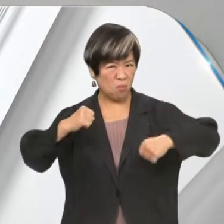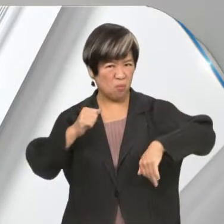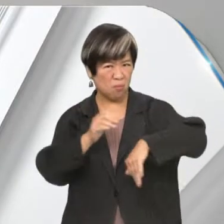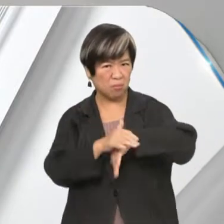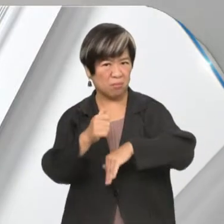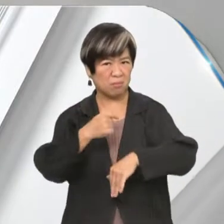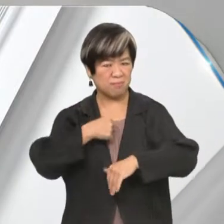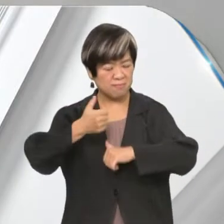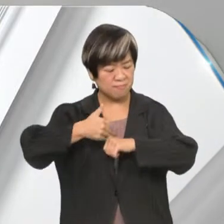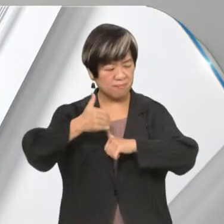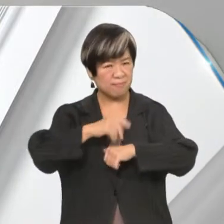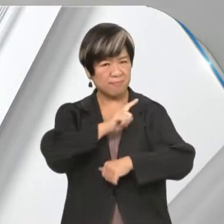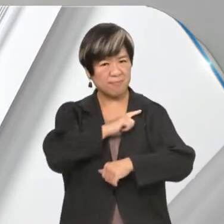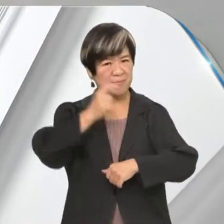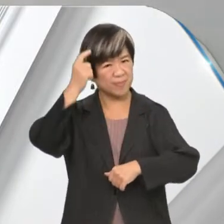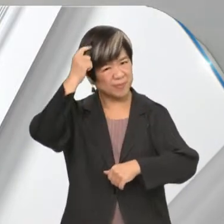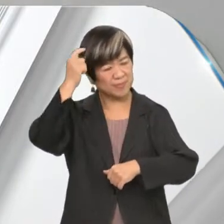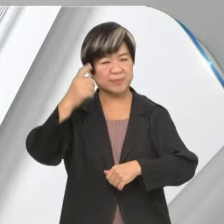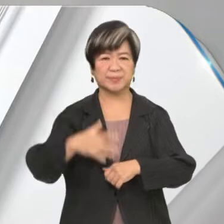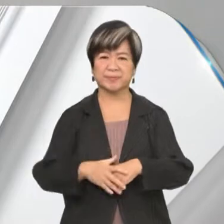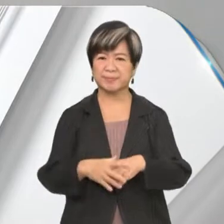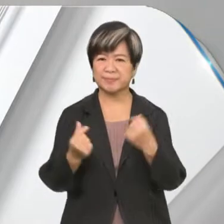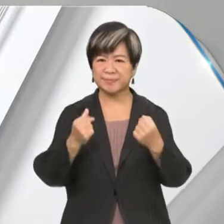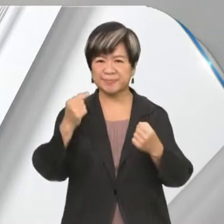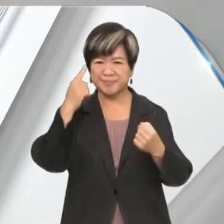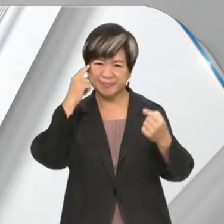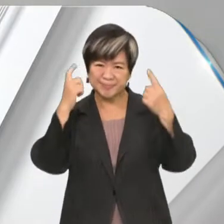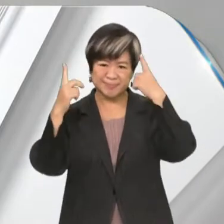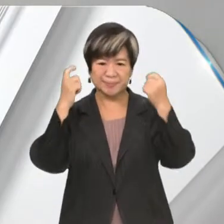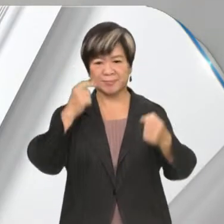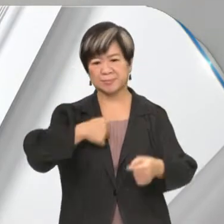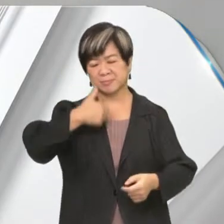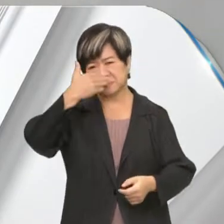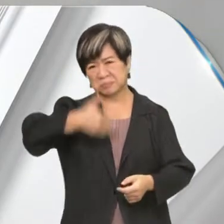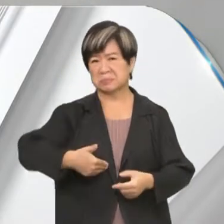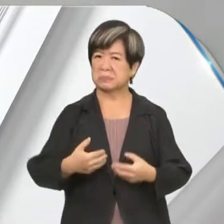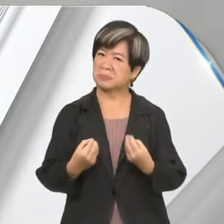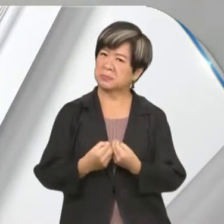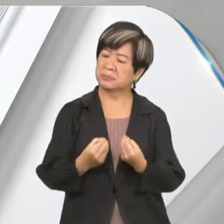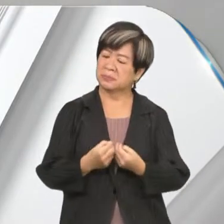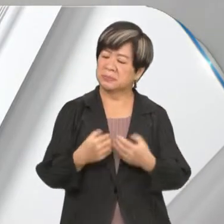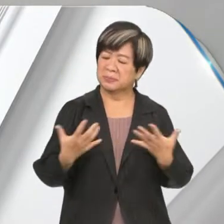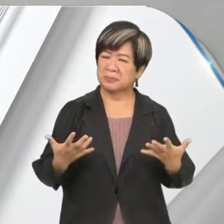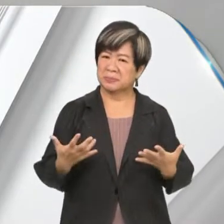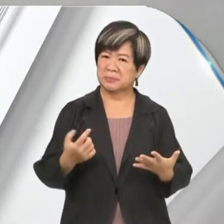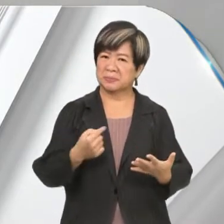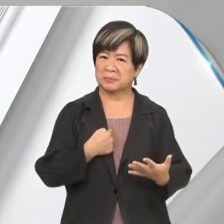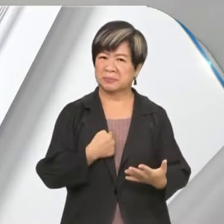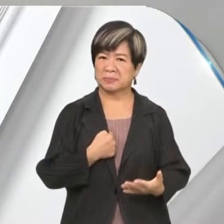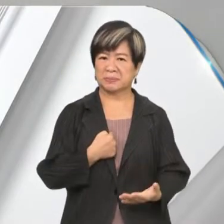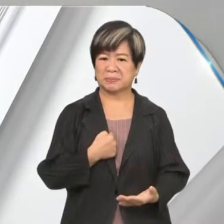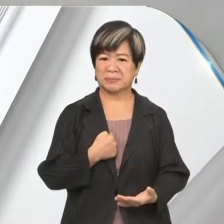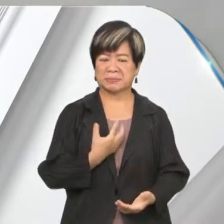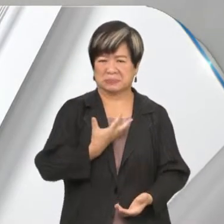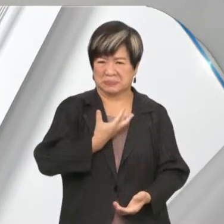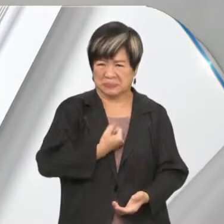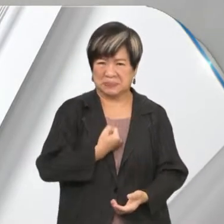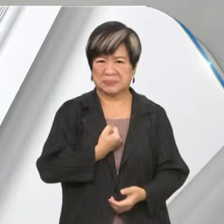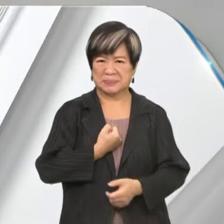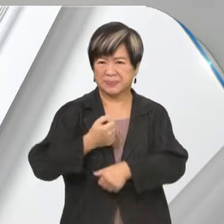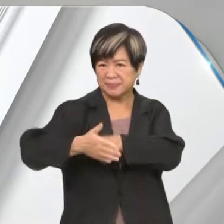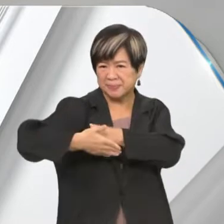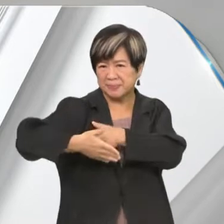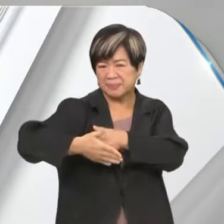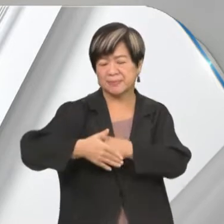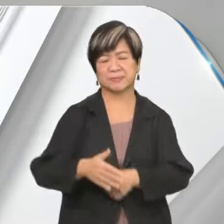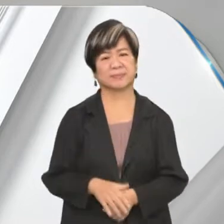己脑中有很多的幻想，觉得我会输，但是我也会跟我自己打气、加油。所